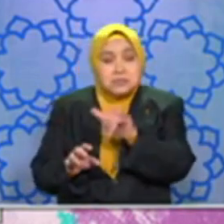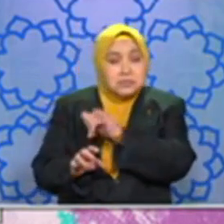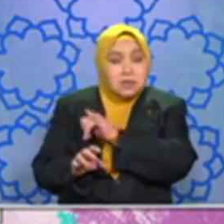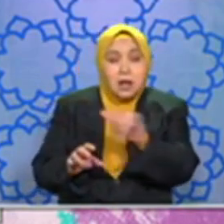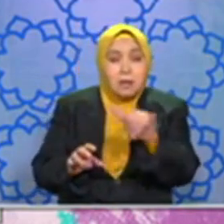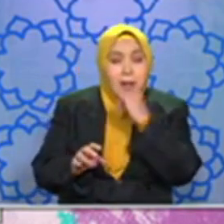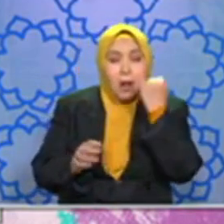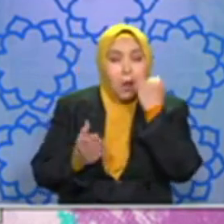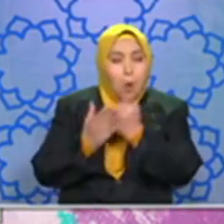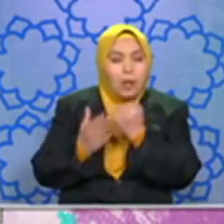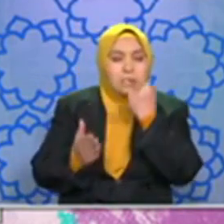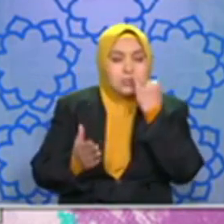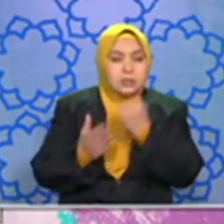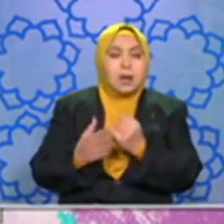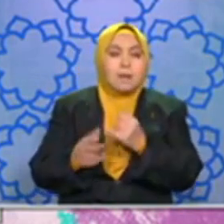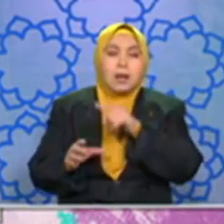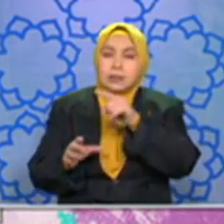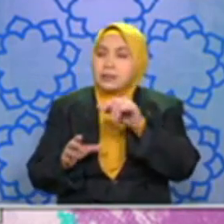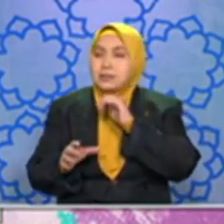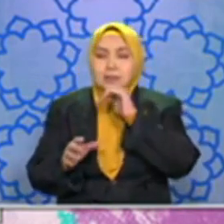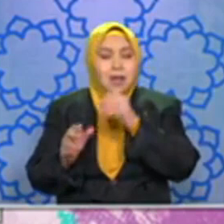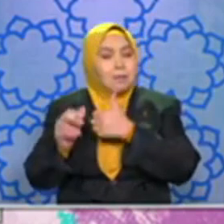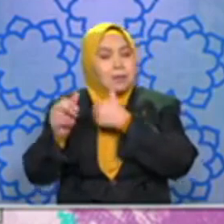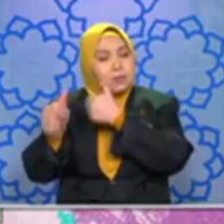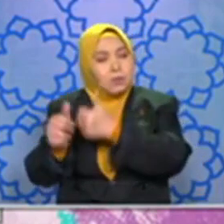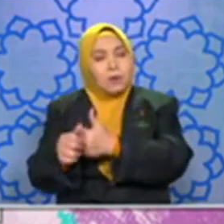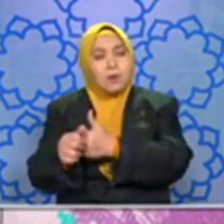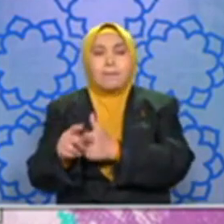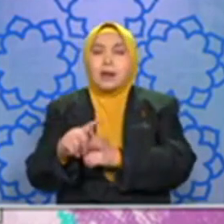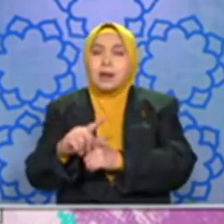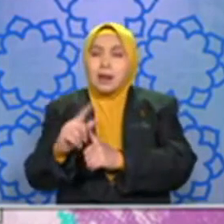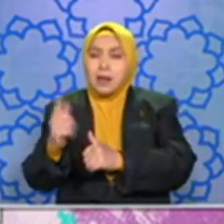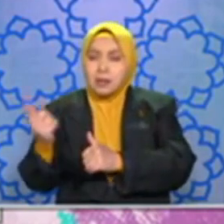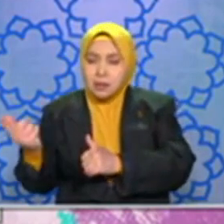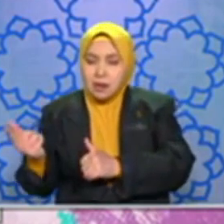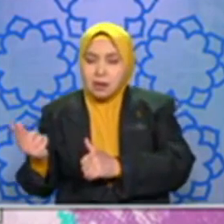إليك وإذ هم نجوى